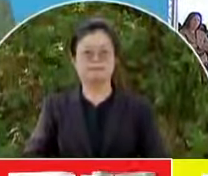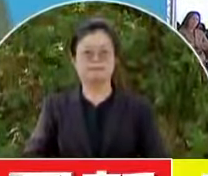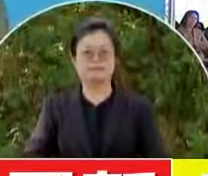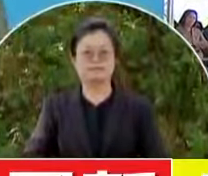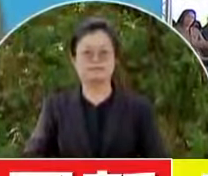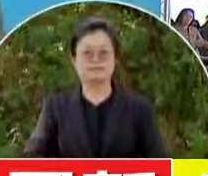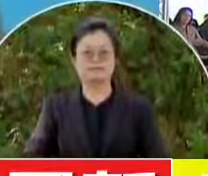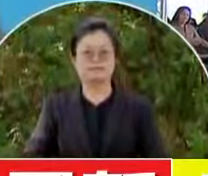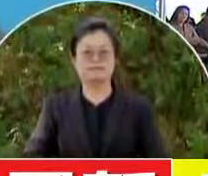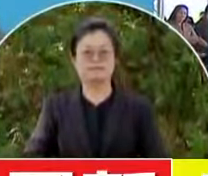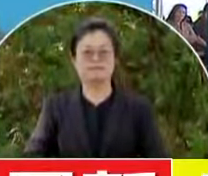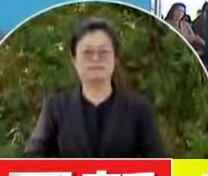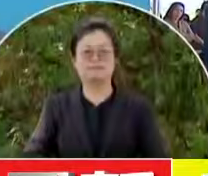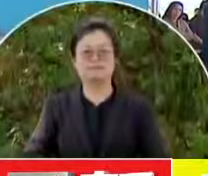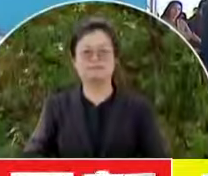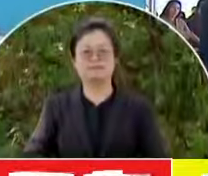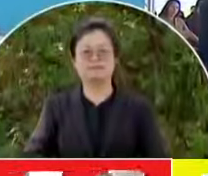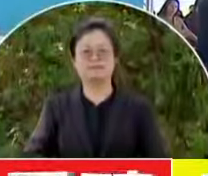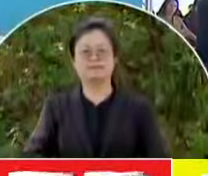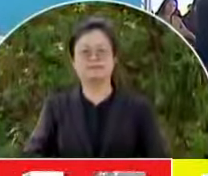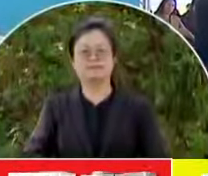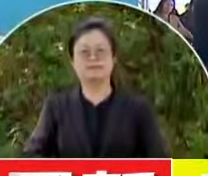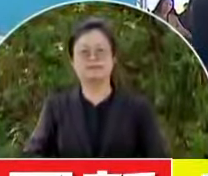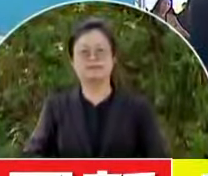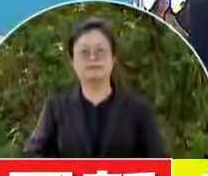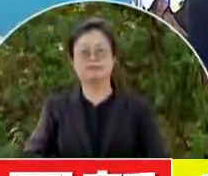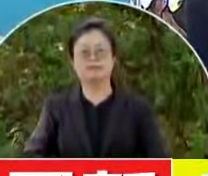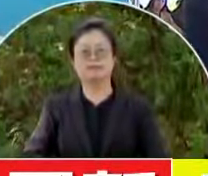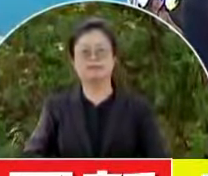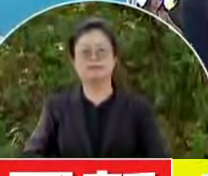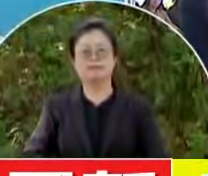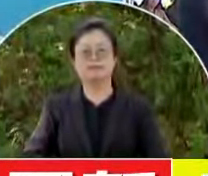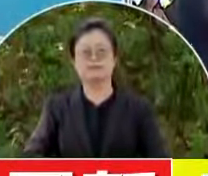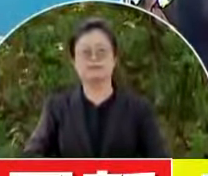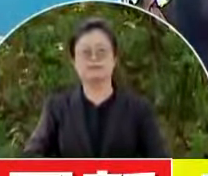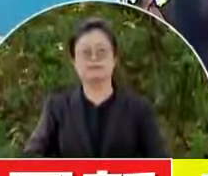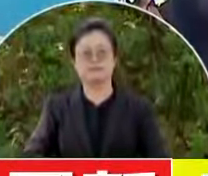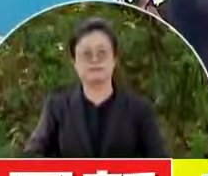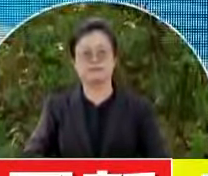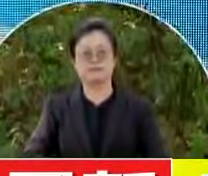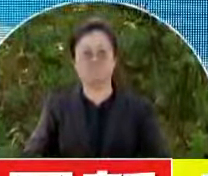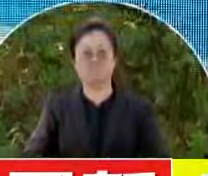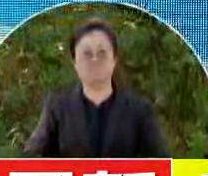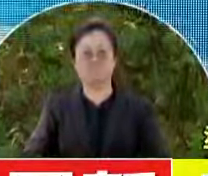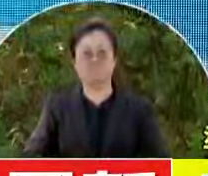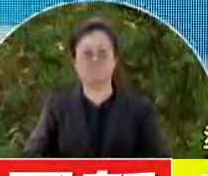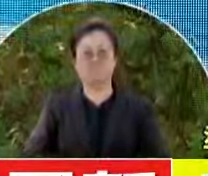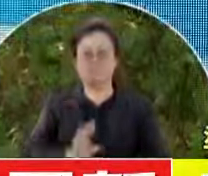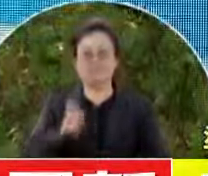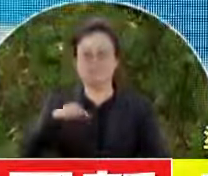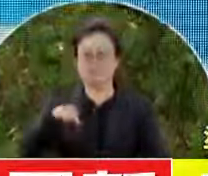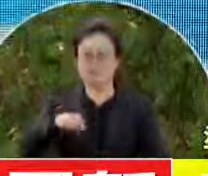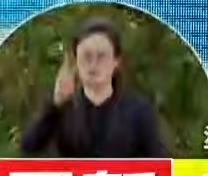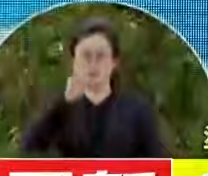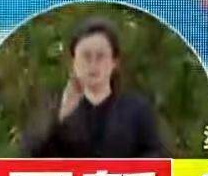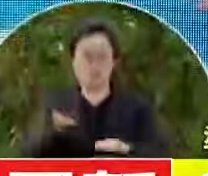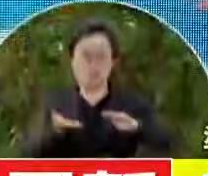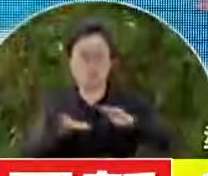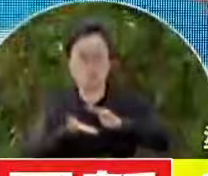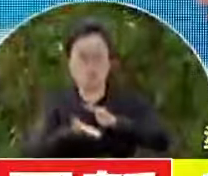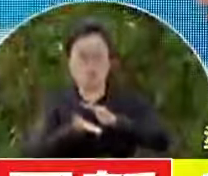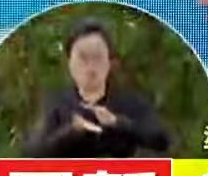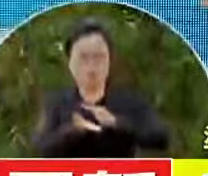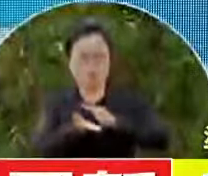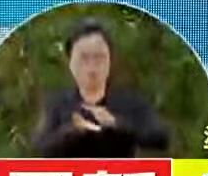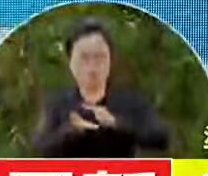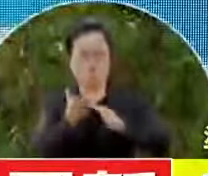ました。この15万ヘクタールという土地が穀倉地帯に変わったわけです。 但其实乌山头水库造福台